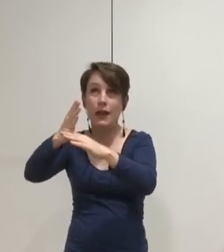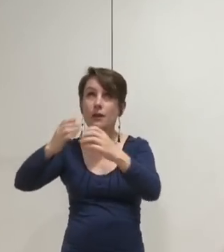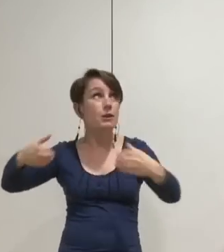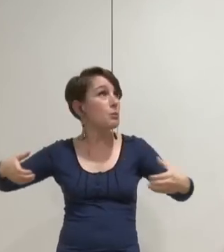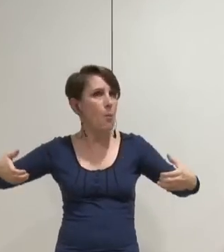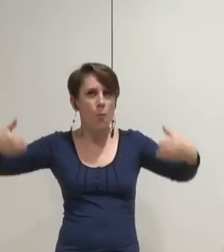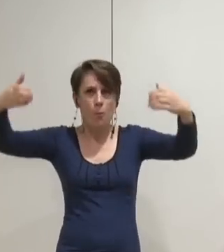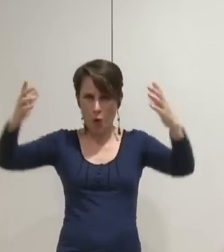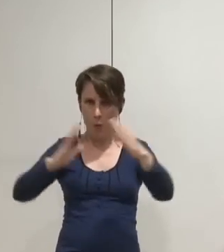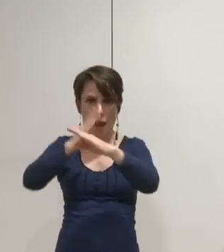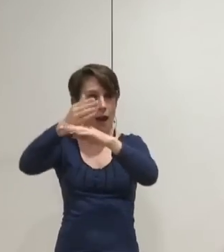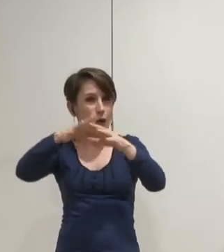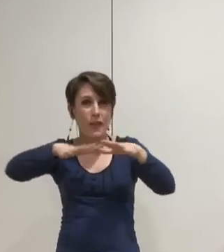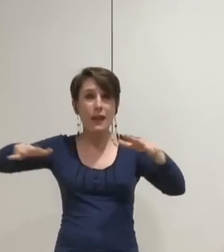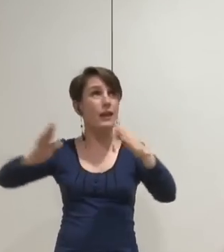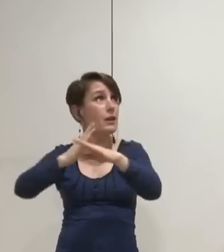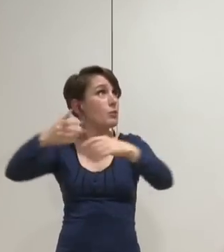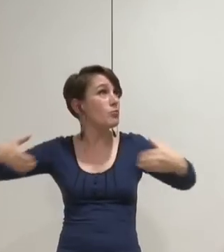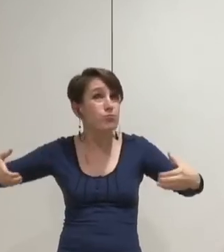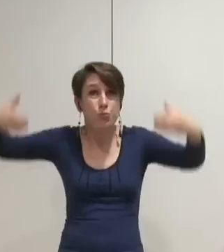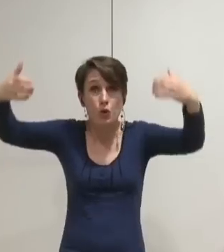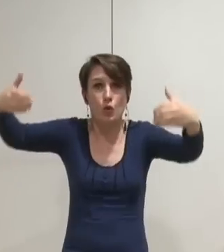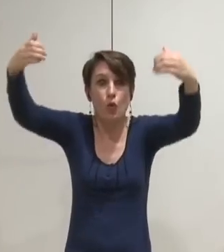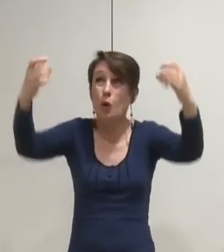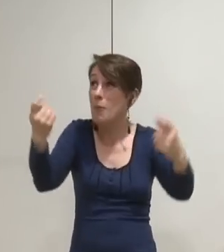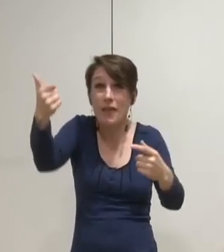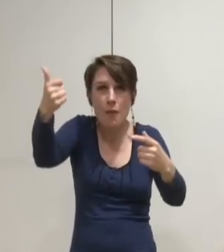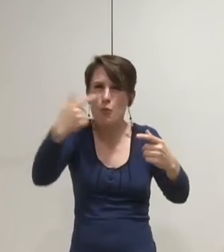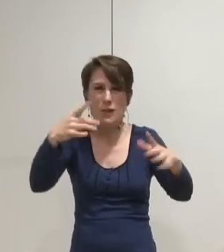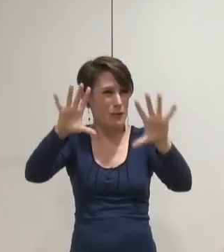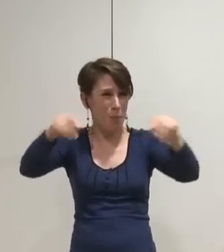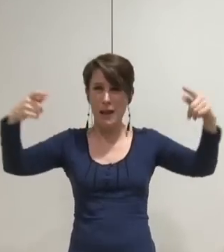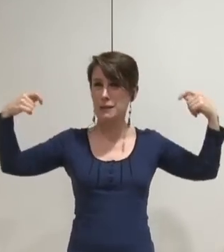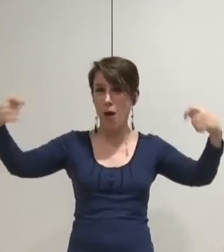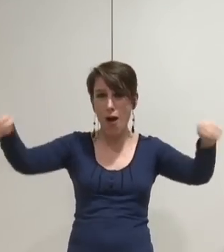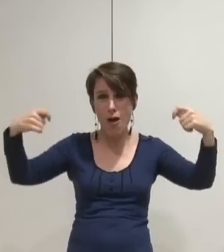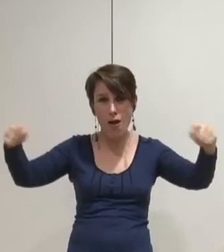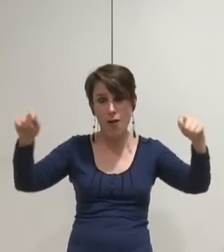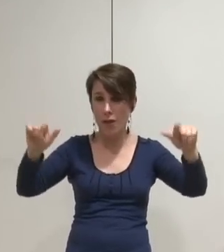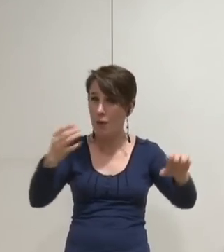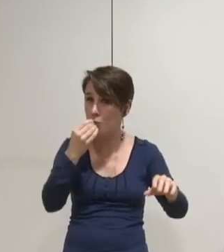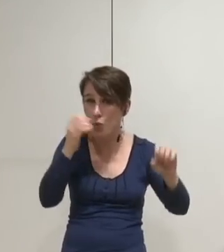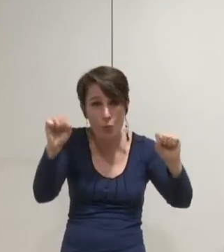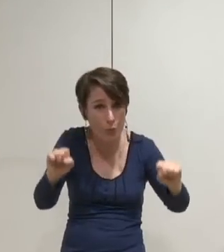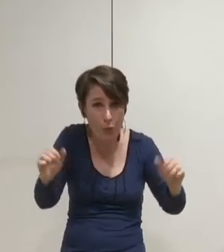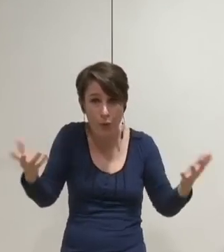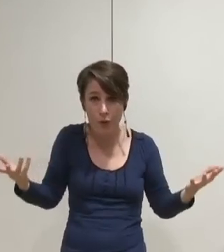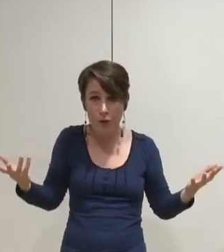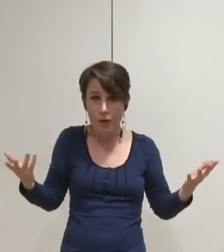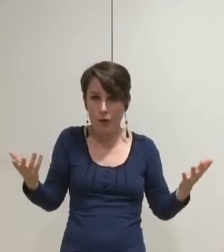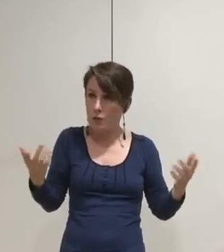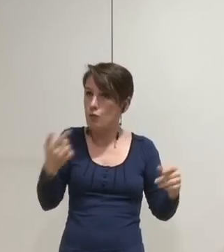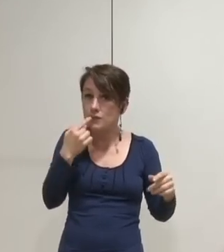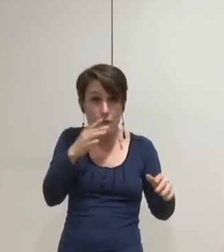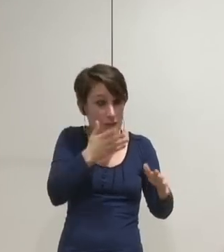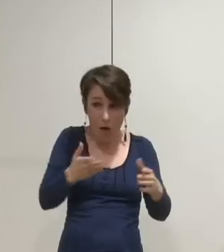porteurs de la structure et qu'il est très intéressant pour les grandes manifestations il y a donc un problème de commercialisation à regarder